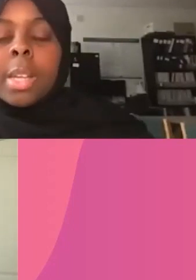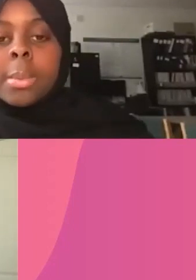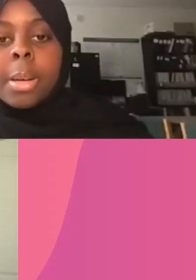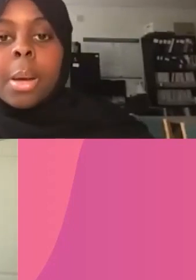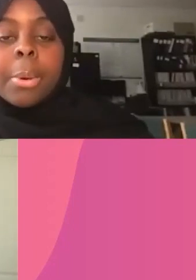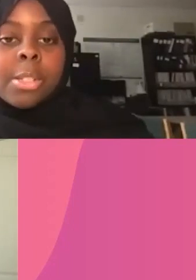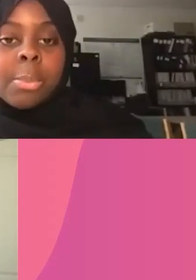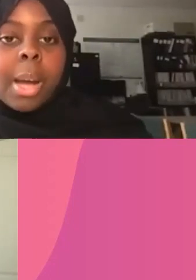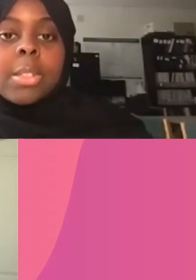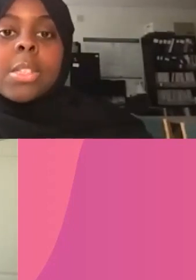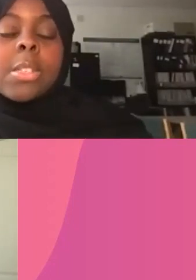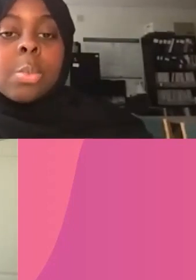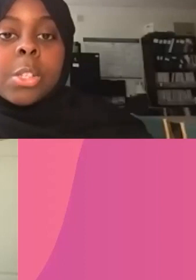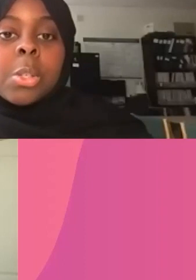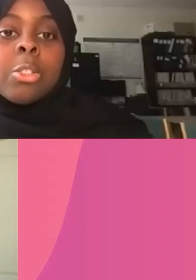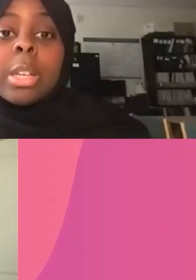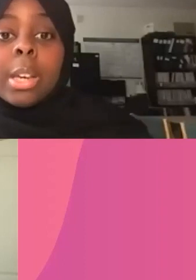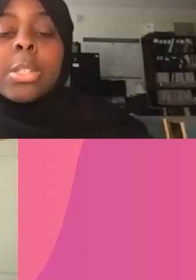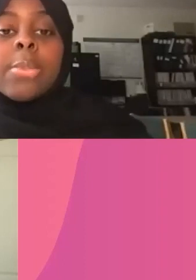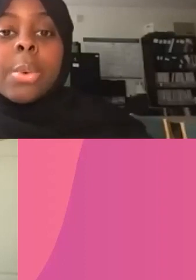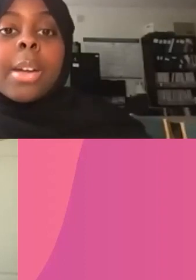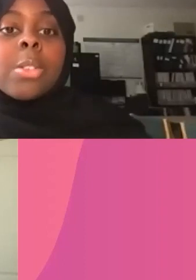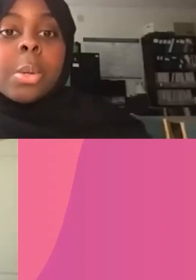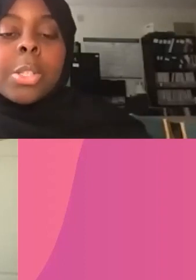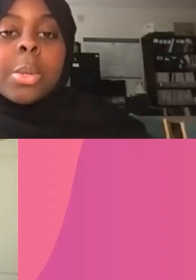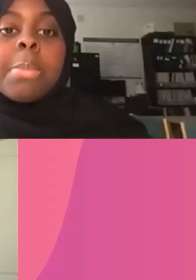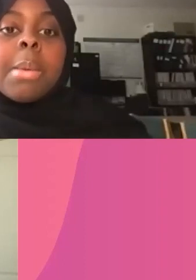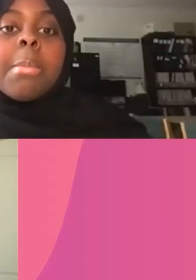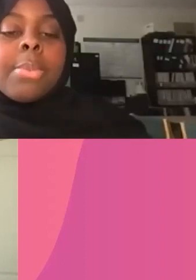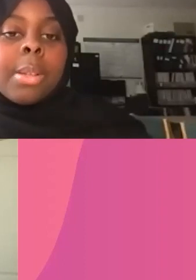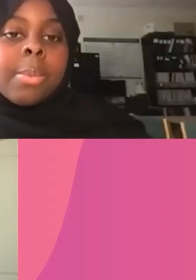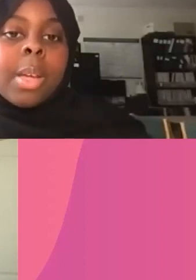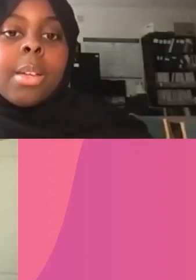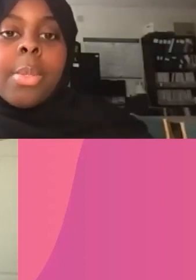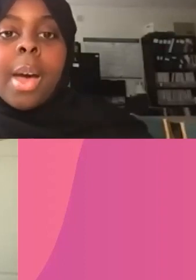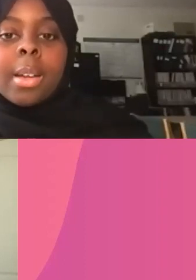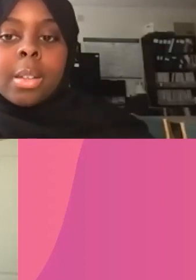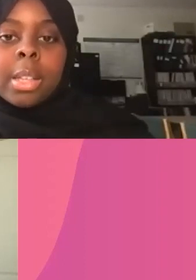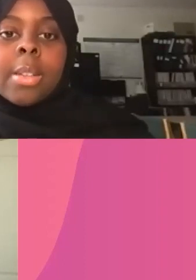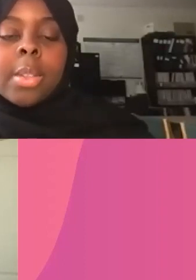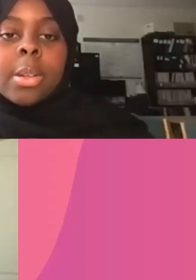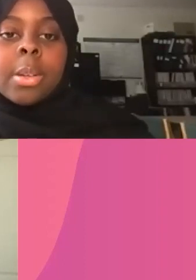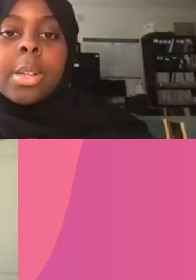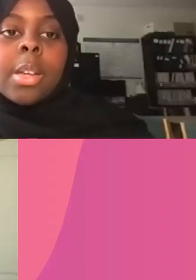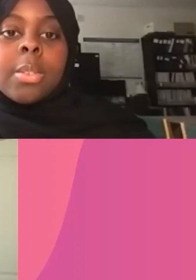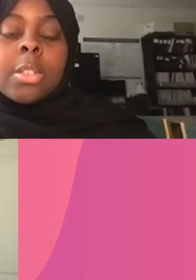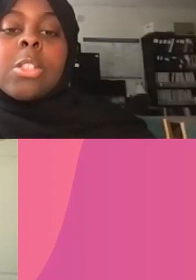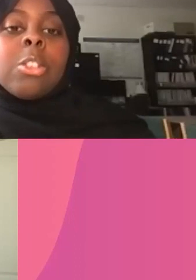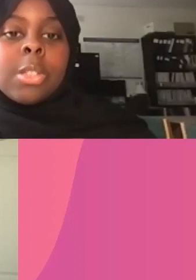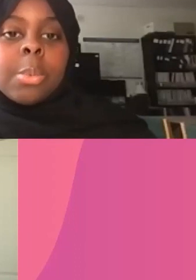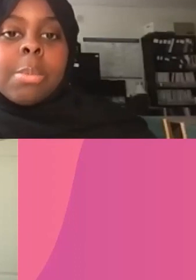l'histoire mentionnée par la docteure Gifty, à savoir les pratiques, les recherches,